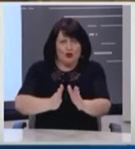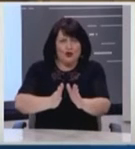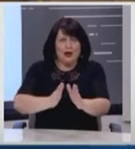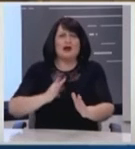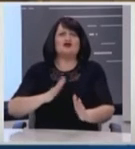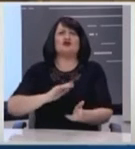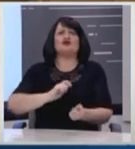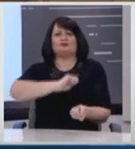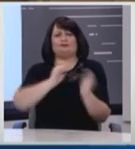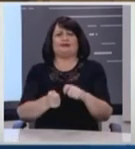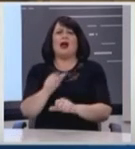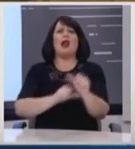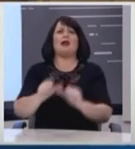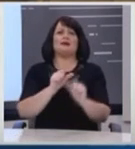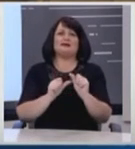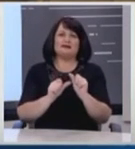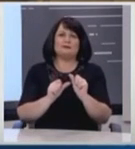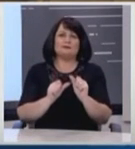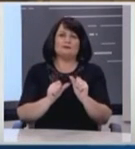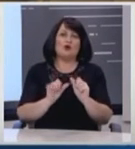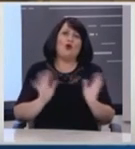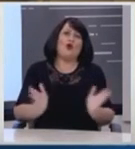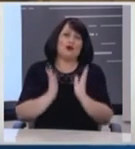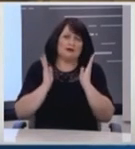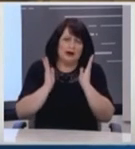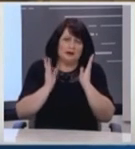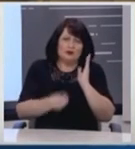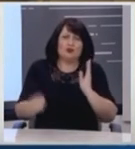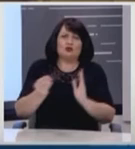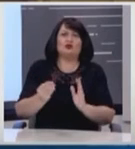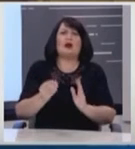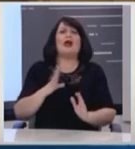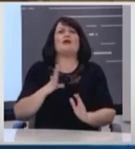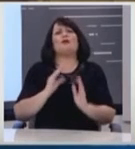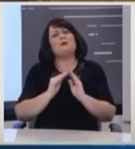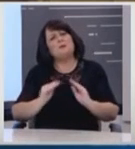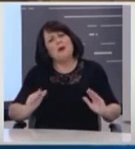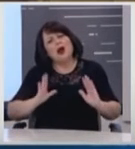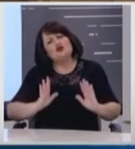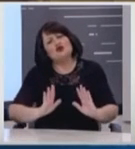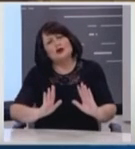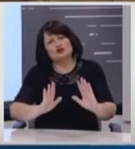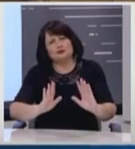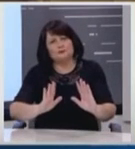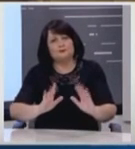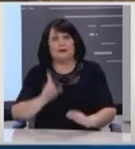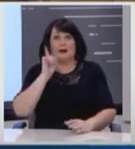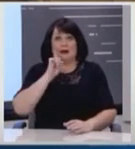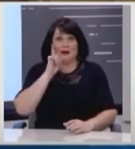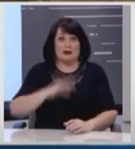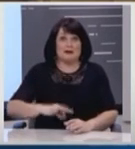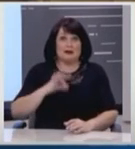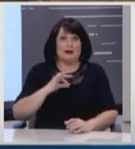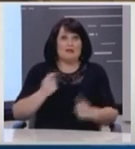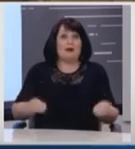ανατραπεί όταν μάλιστα πολύ περισσότερο όταν οι λαοί εφησυχάζουν. Κυρίες και κύριοι, οι εξελίξεις